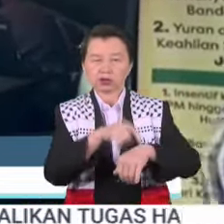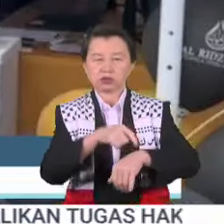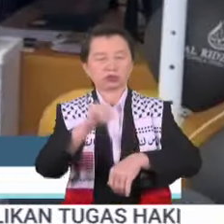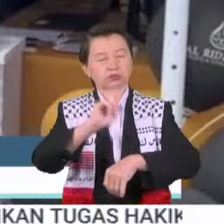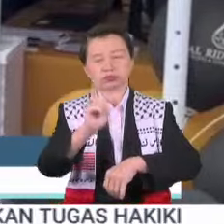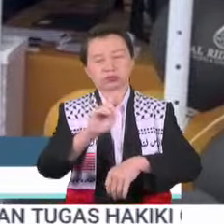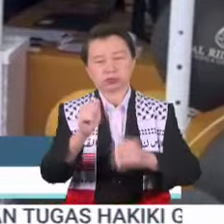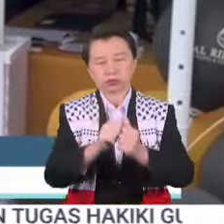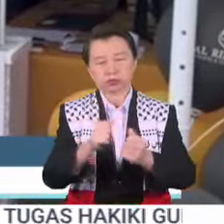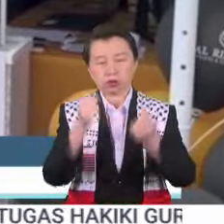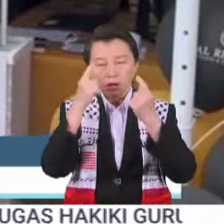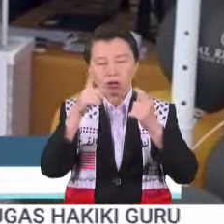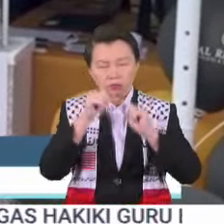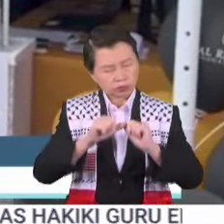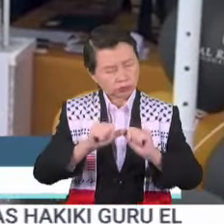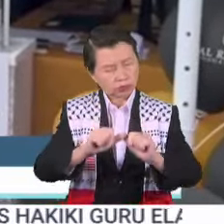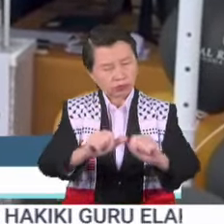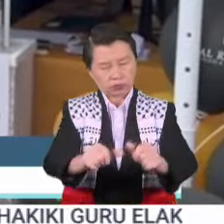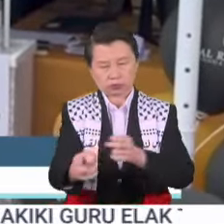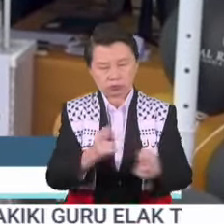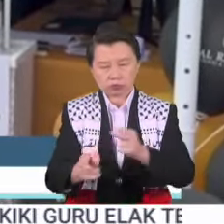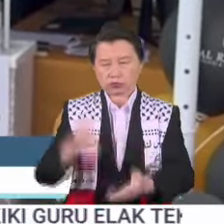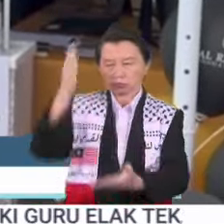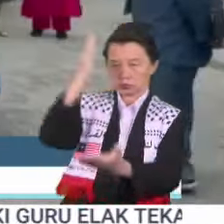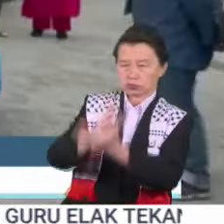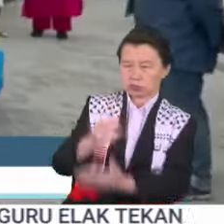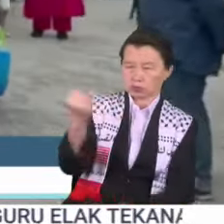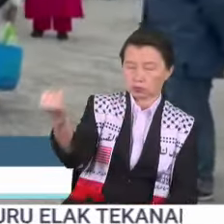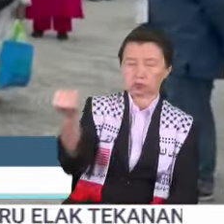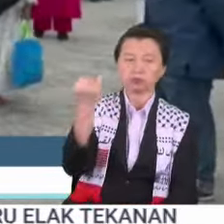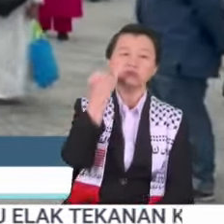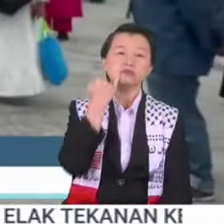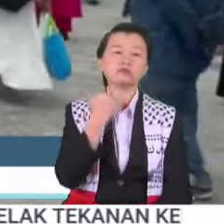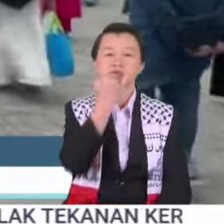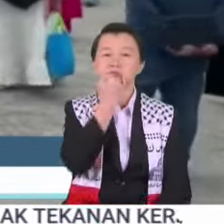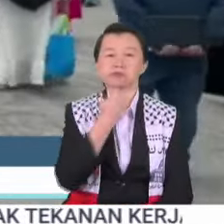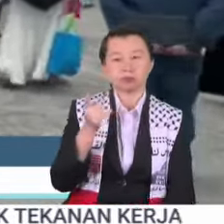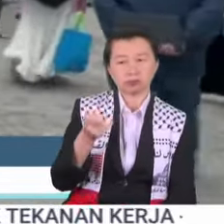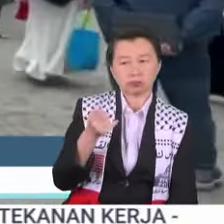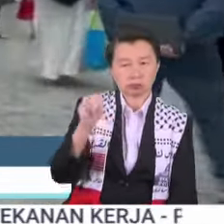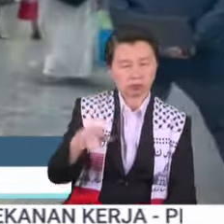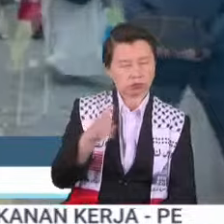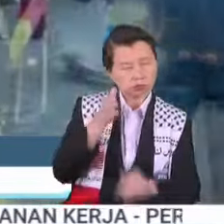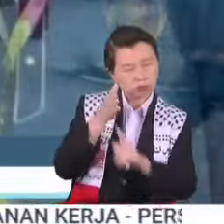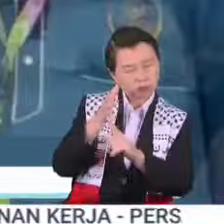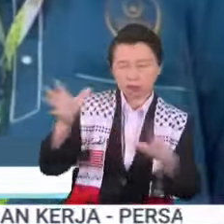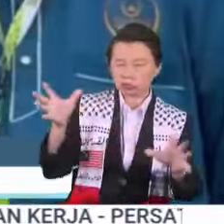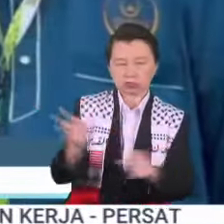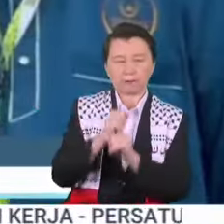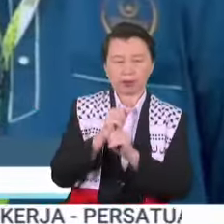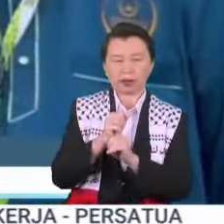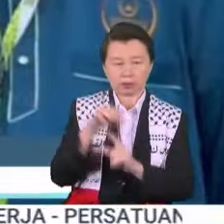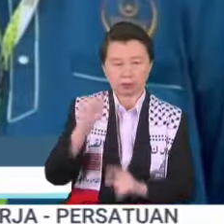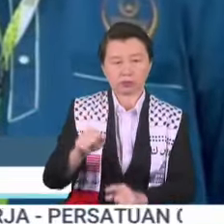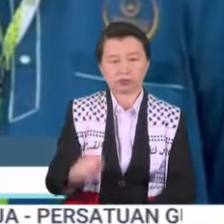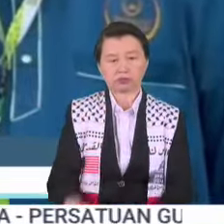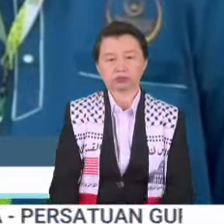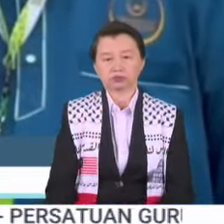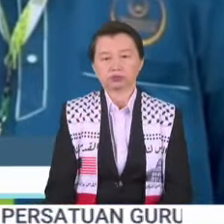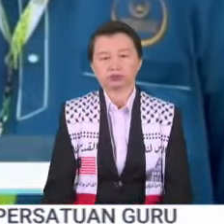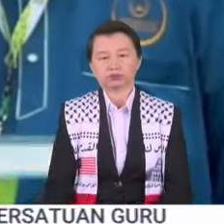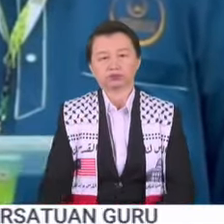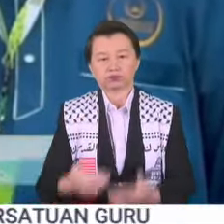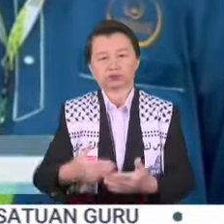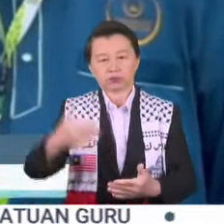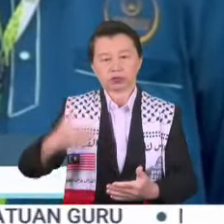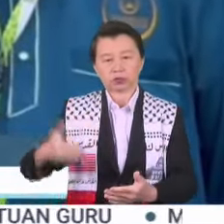Kesedaran mengenainya perlu berterusan supaya usaha menghentikan kekejaman rejim Israel dicapai. Kita sebenarnya sebelum